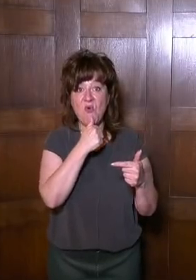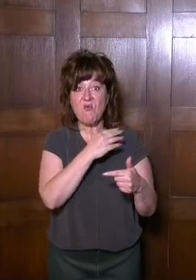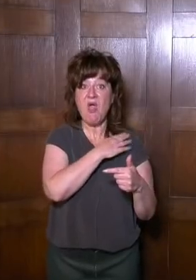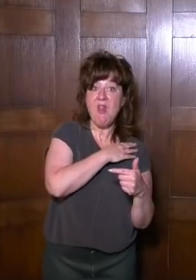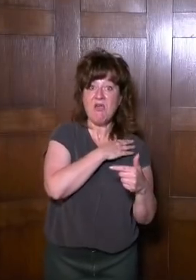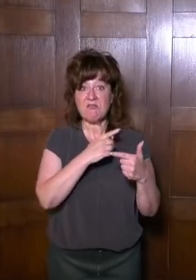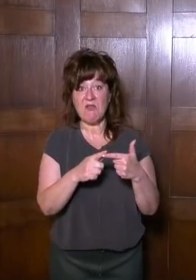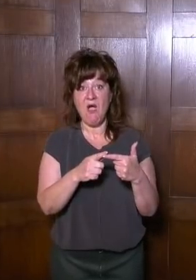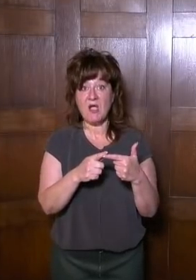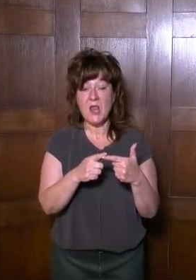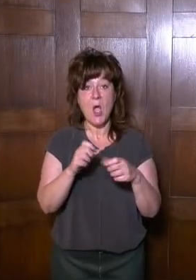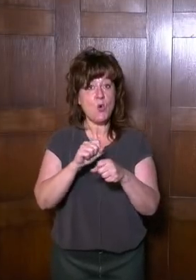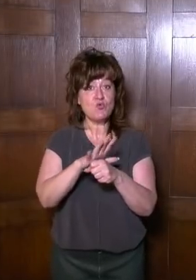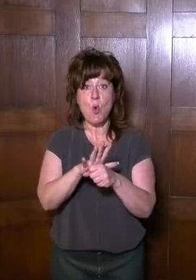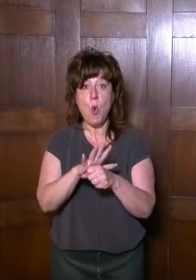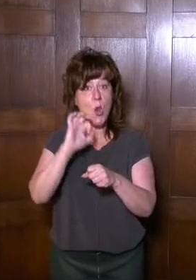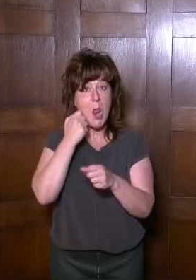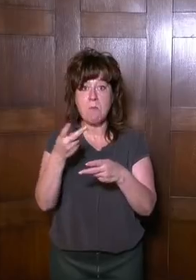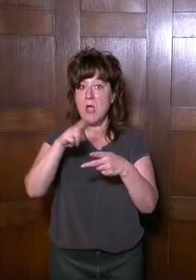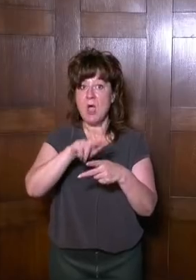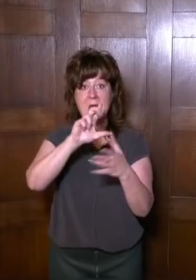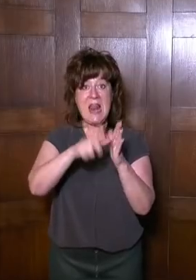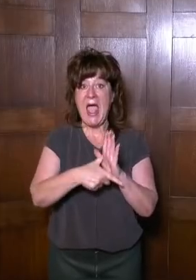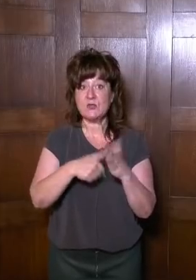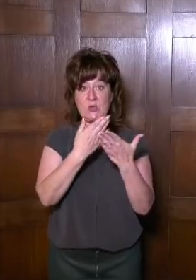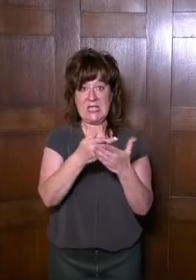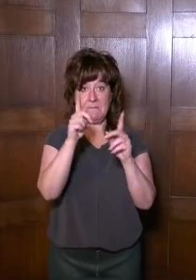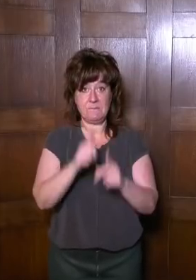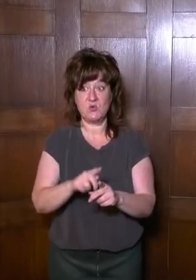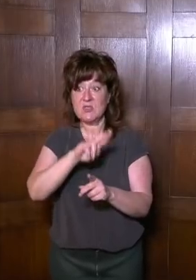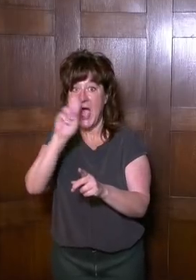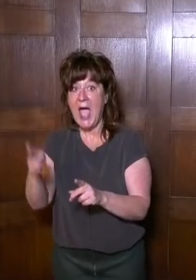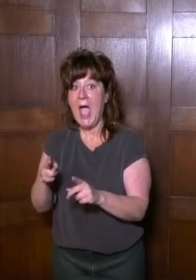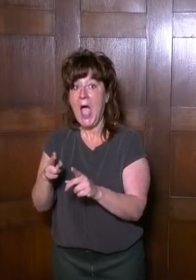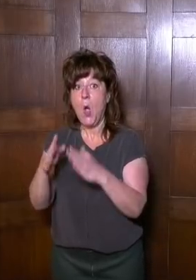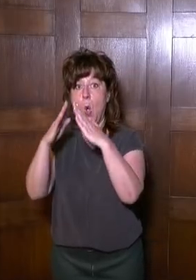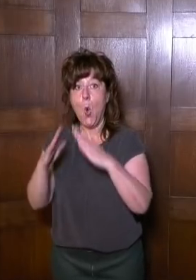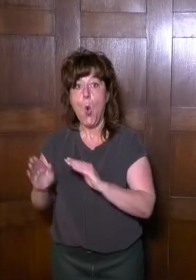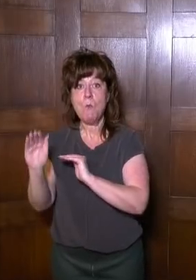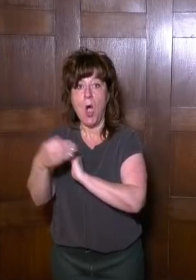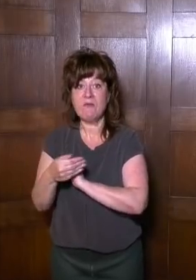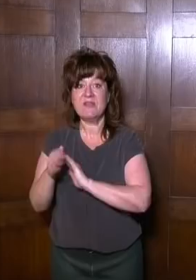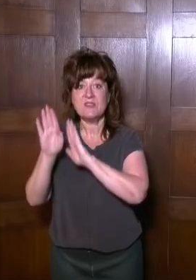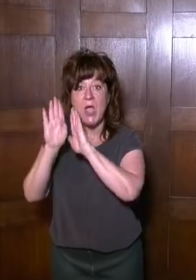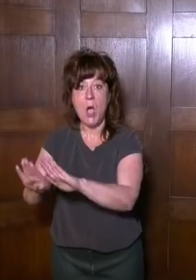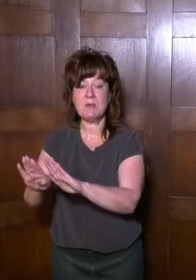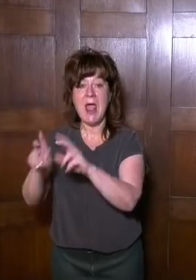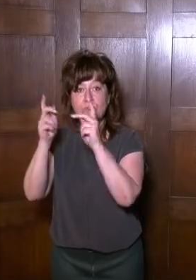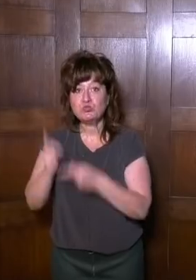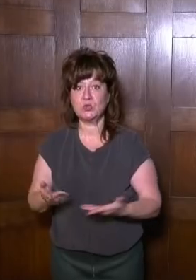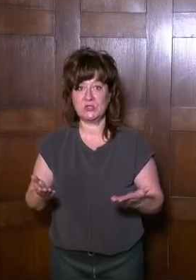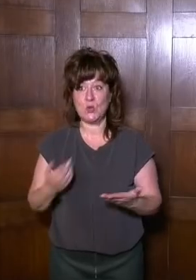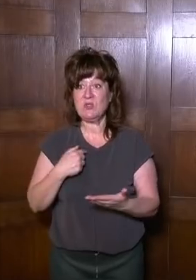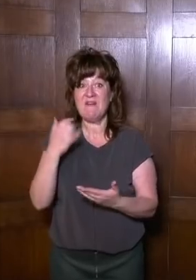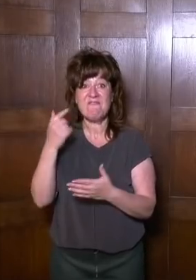und da eine große Leistung bringen mussten, sondern dann auch im Rahmen Homeoffice zu Hause bleiben mussten oder eben, weil sie dann